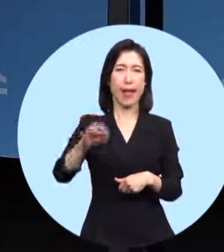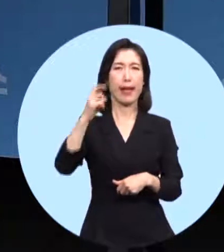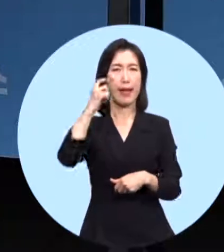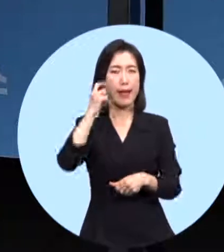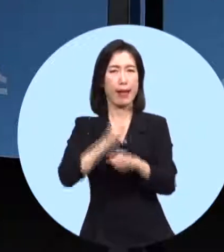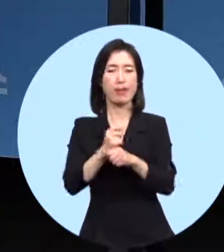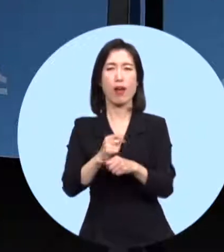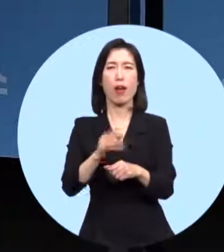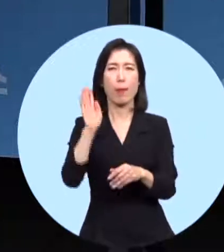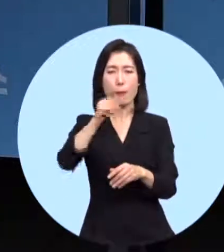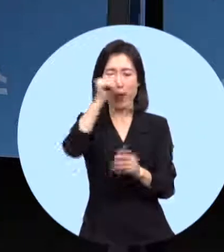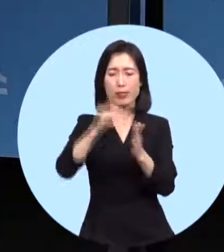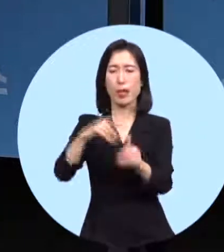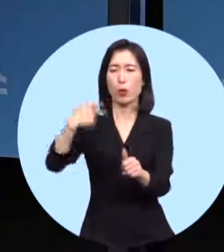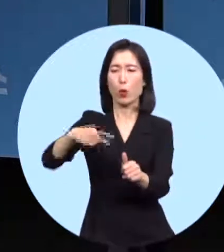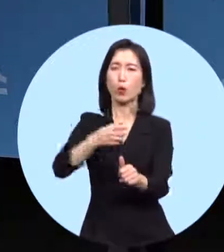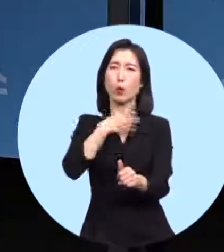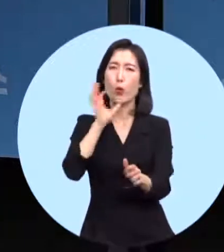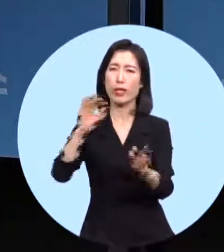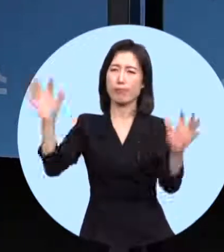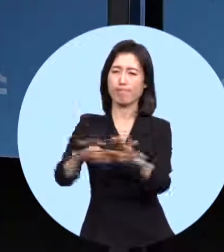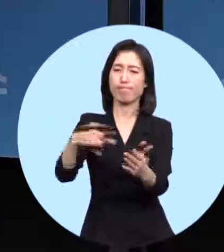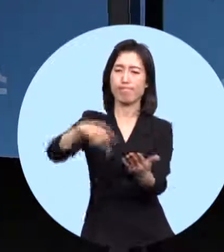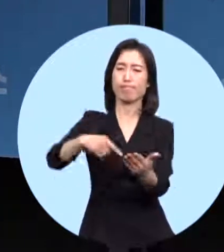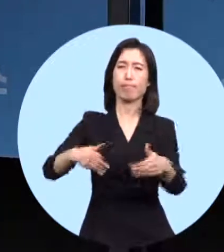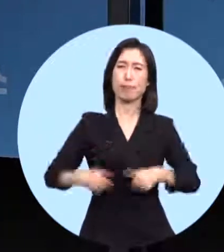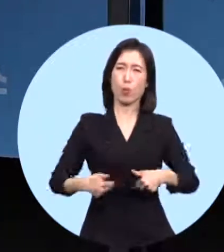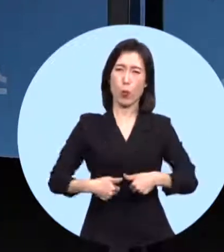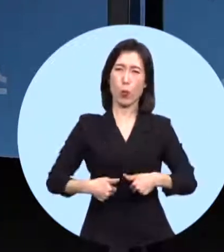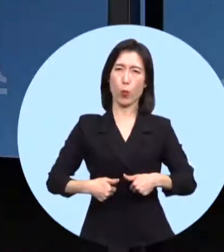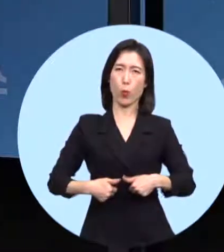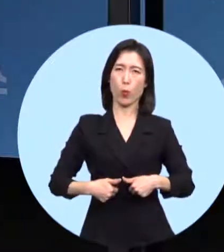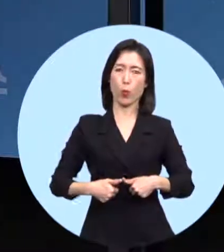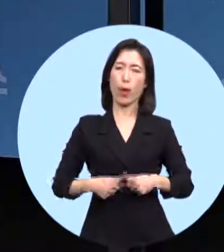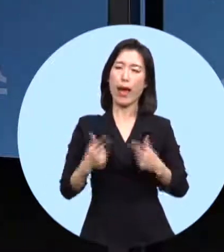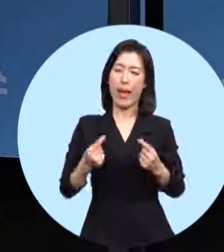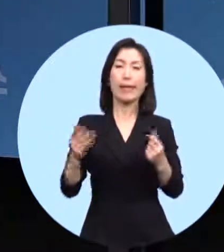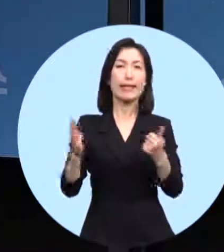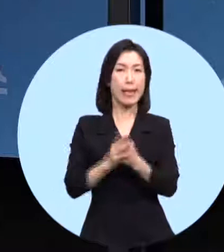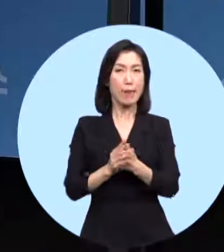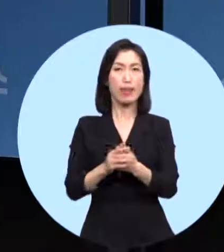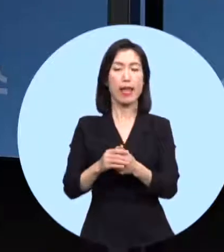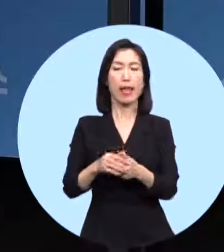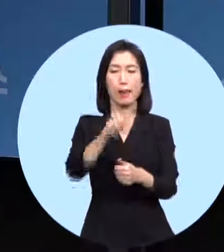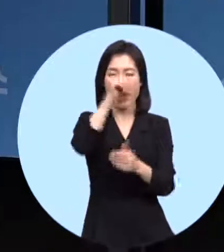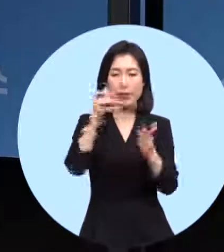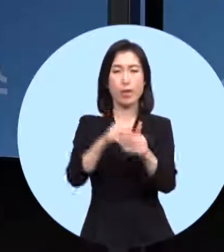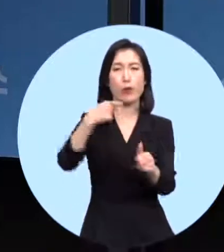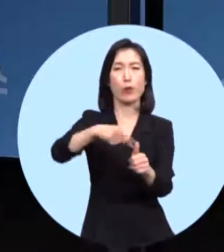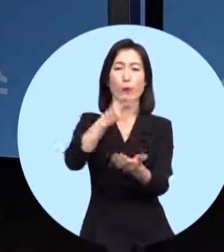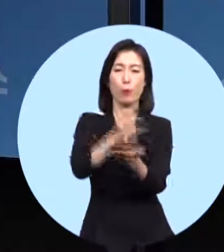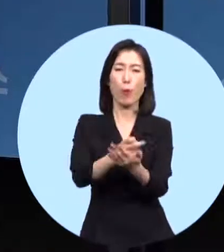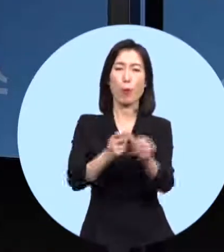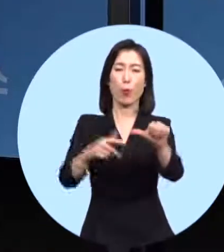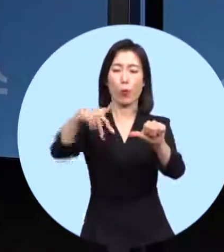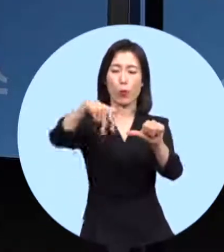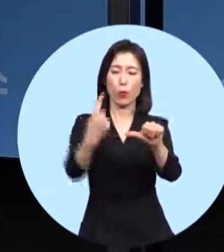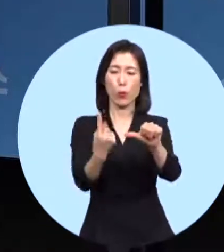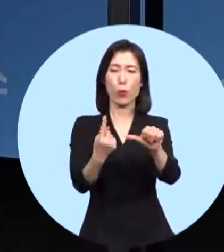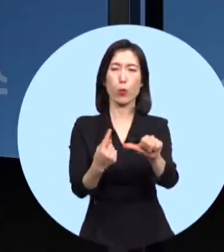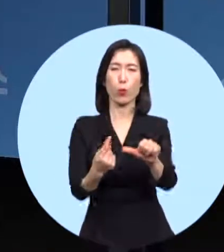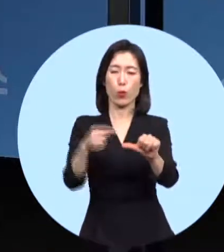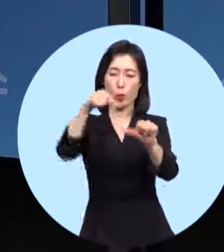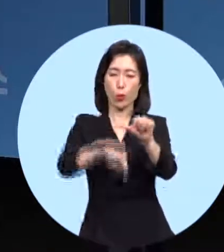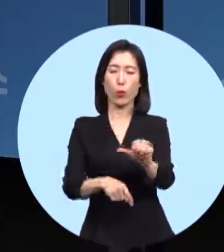평생교육으로서의 노인교육을 강화해야 한다는 지적이 있었습니다. 그래서 평생교육법 5조